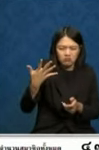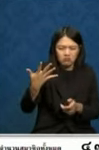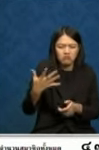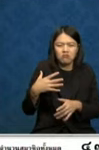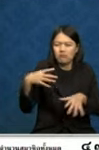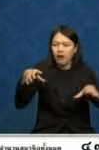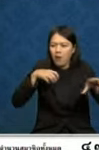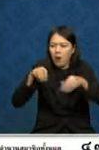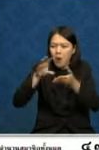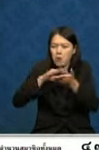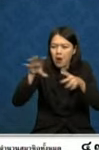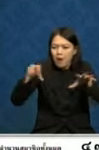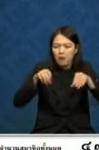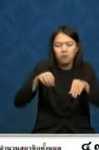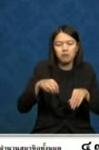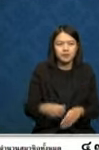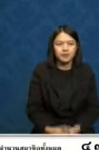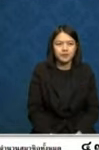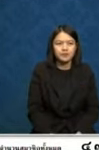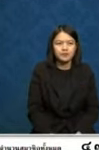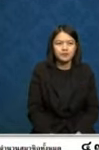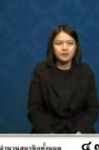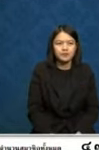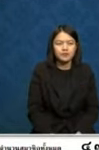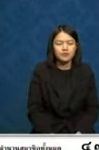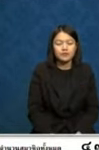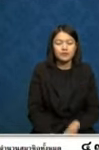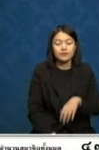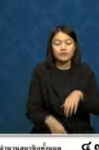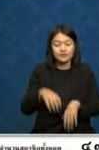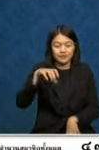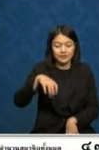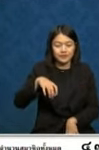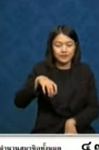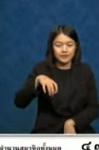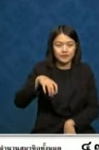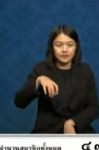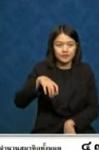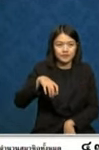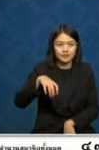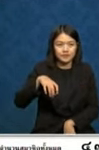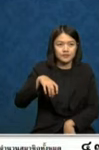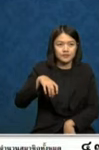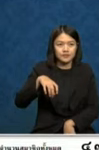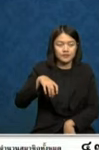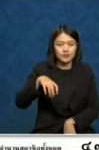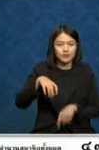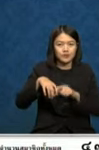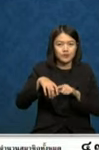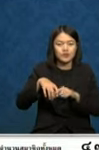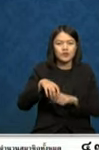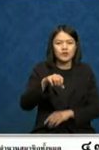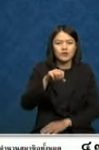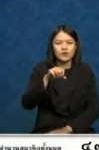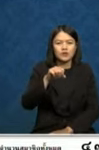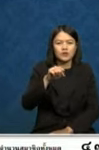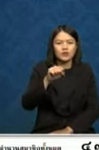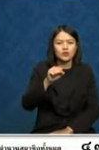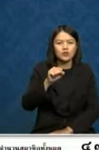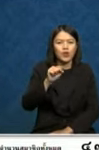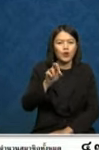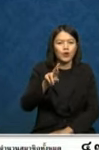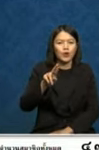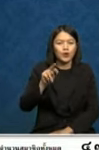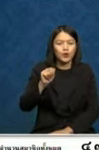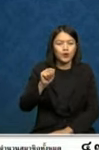งานอื่นเข้ามาเท่านั้นเลยอีกหน่วยงานนึงครับที่ผมอยากจะพูดถึงก็คือสรน.ครับเอาสไลด์ขึ้นได้เลยนะครับ